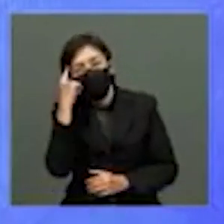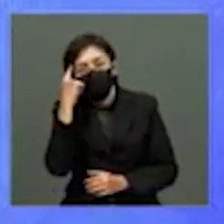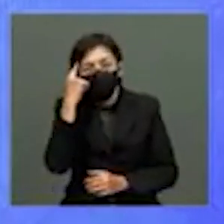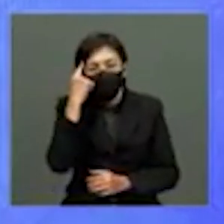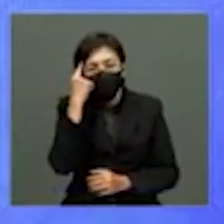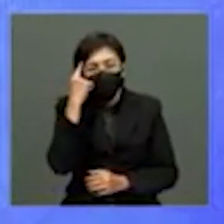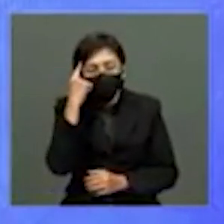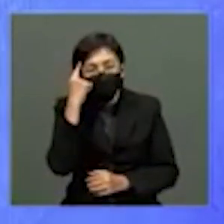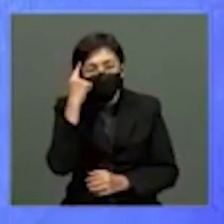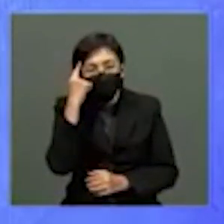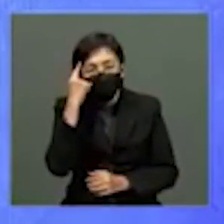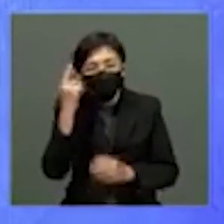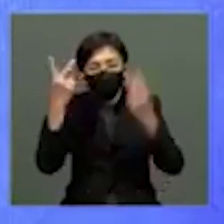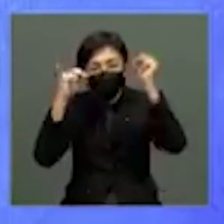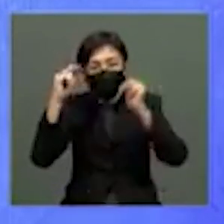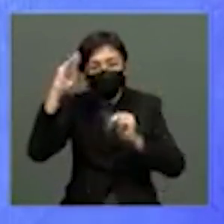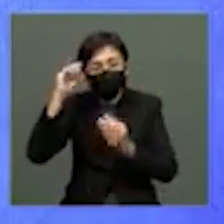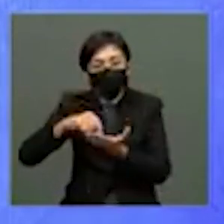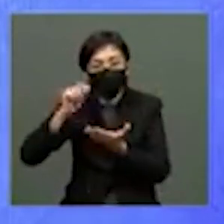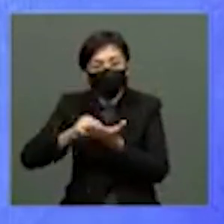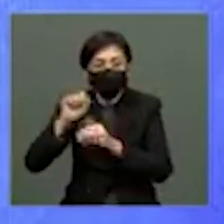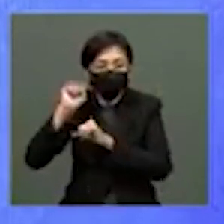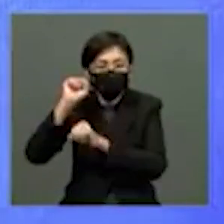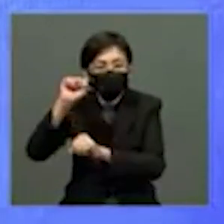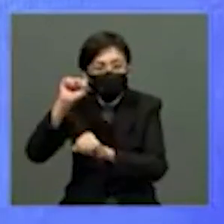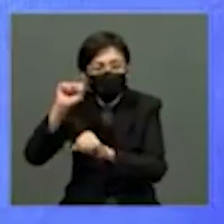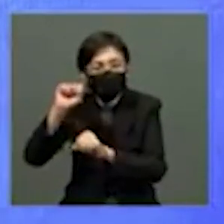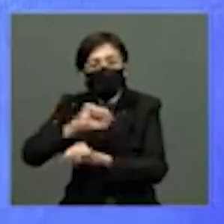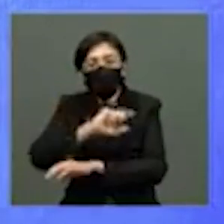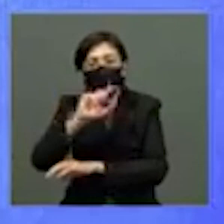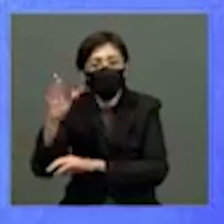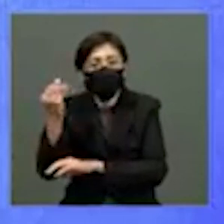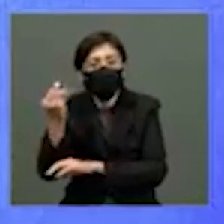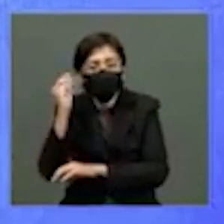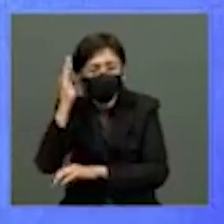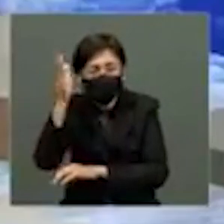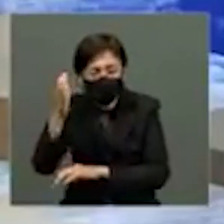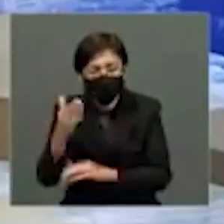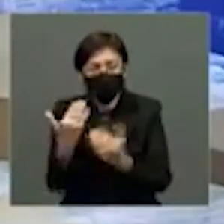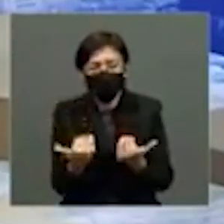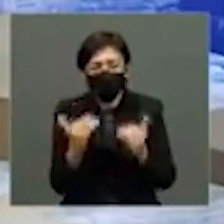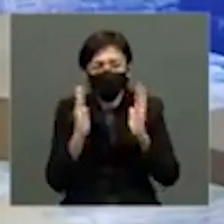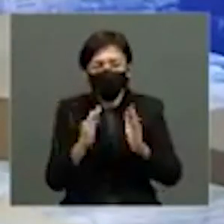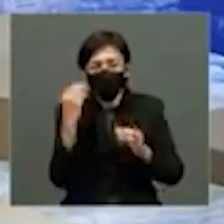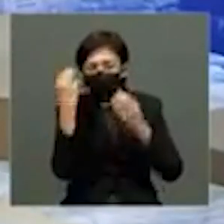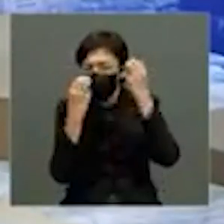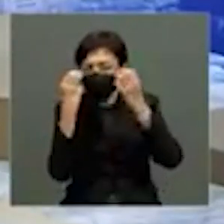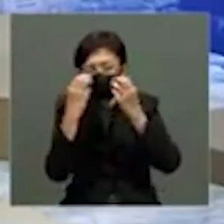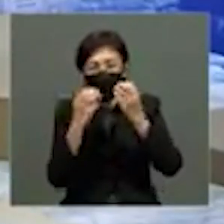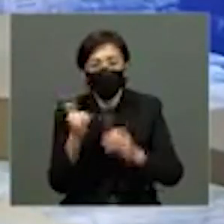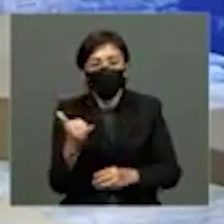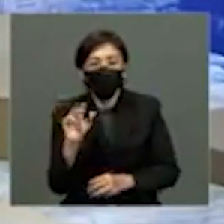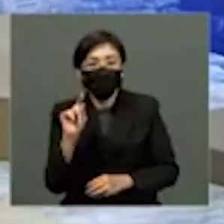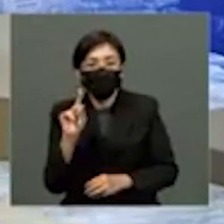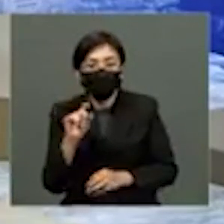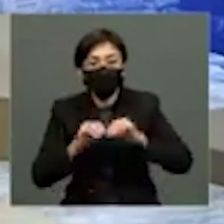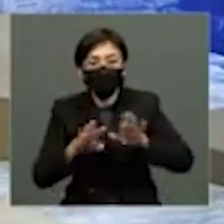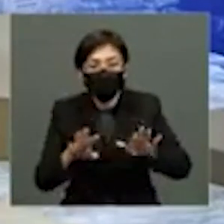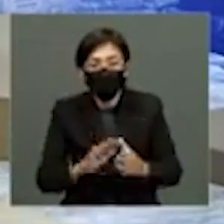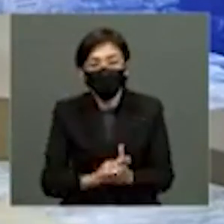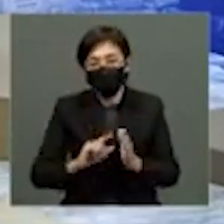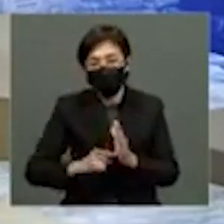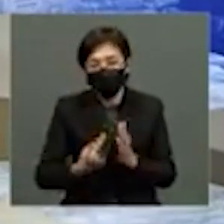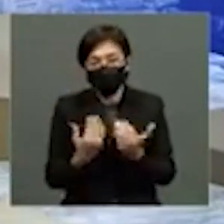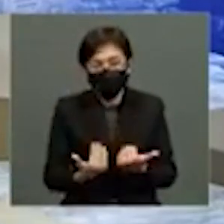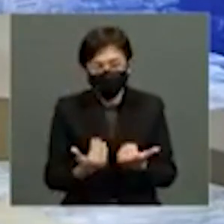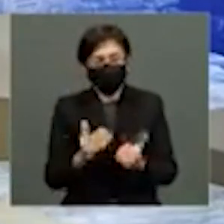คะว่าจะมีผลบังคับใช้ตั้งแต่เมื่อไหร่เพราะว่าป้องกันความสับสนเพราะว่ายังมีสื่อบางสื่อที่อาจจะลงว่ามีผลบังคับใ